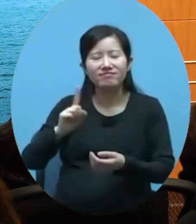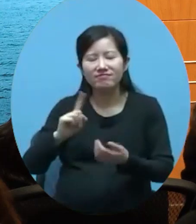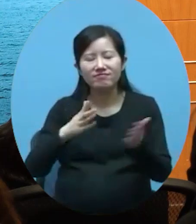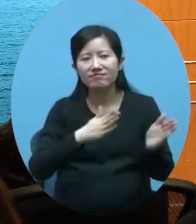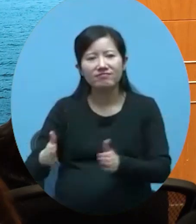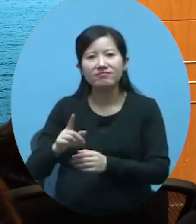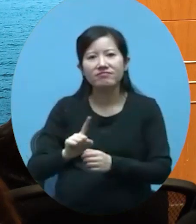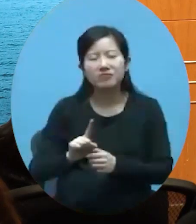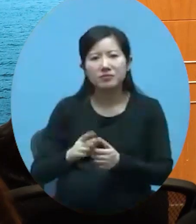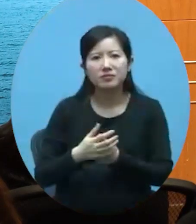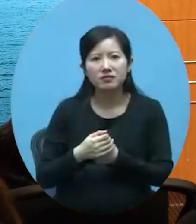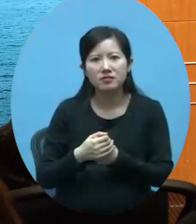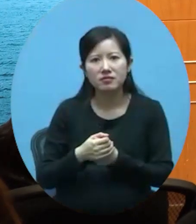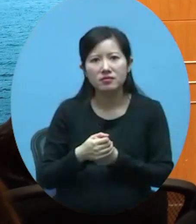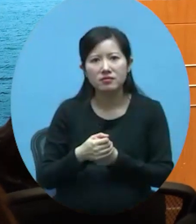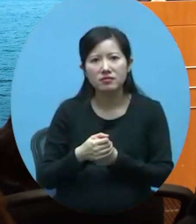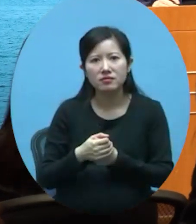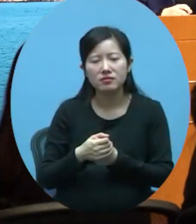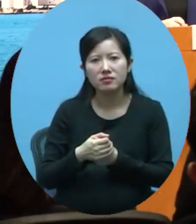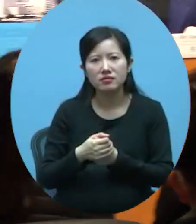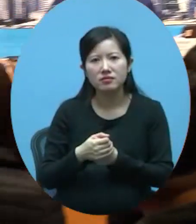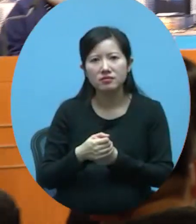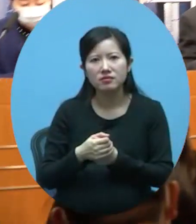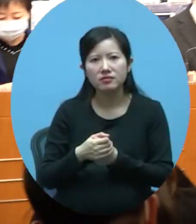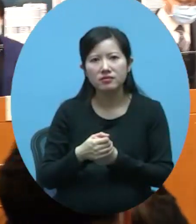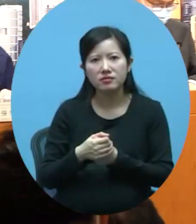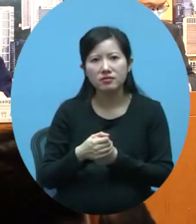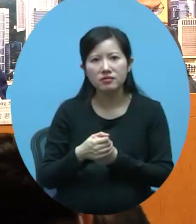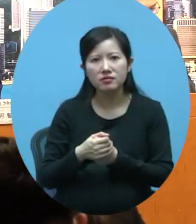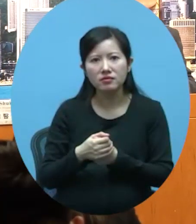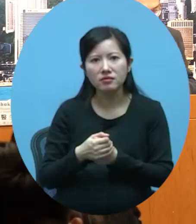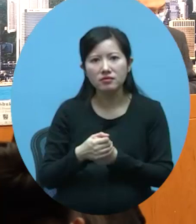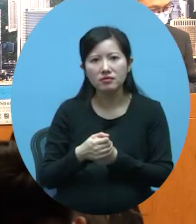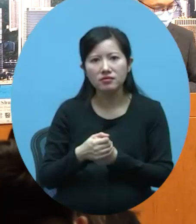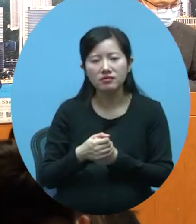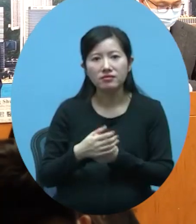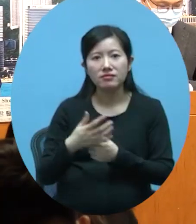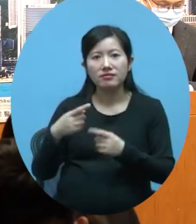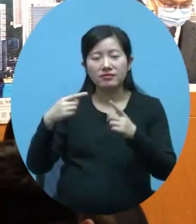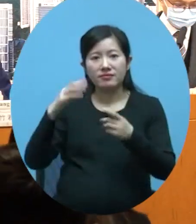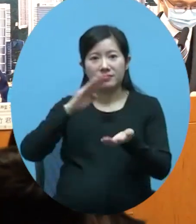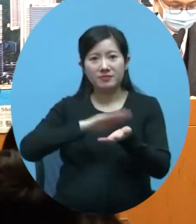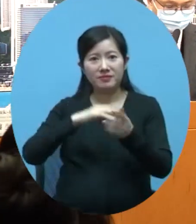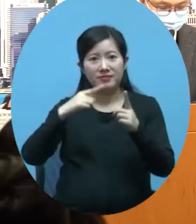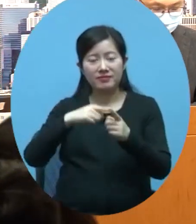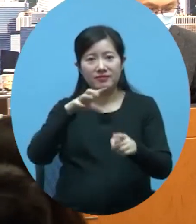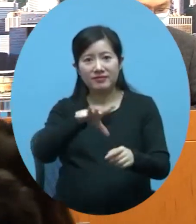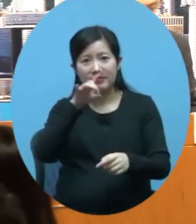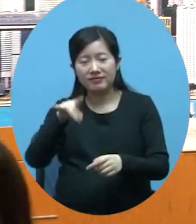OK剛才那個問題就是我們會選擇什麼病人來做呢